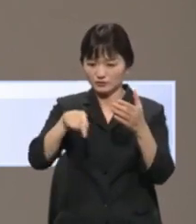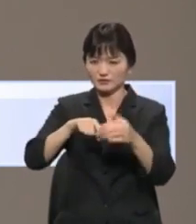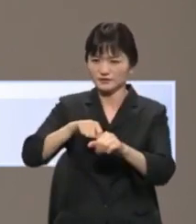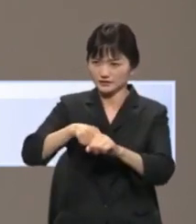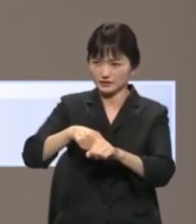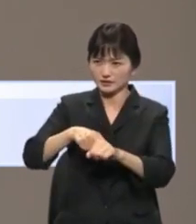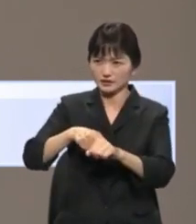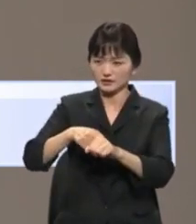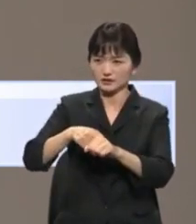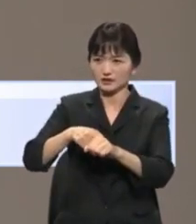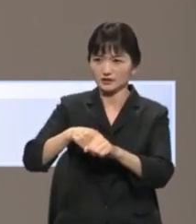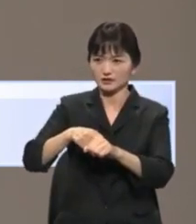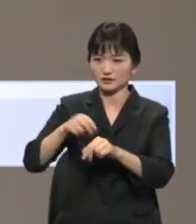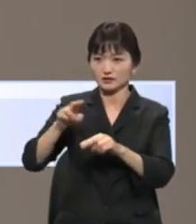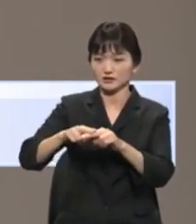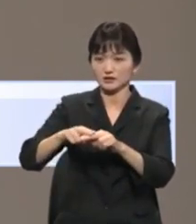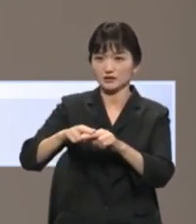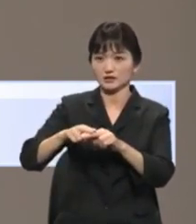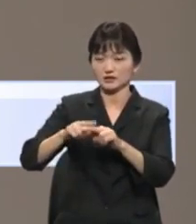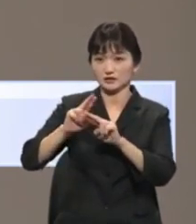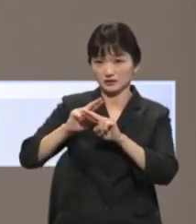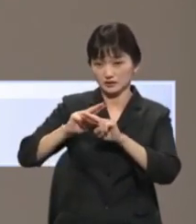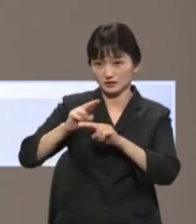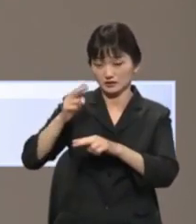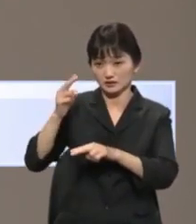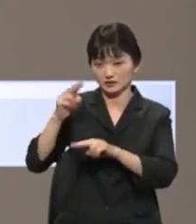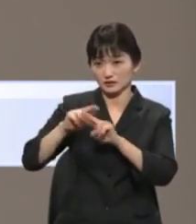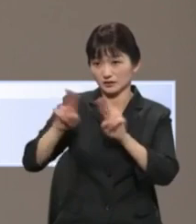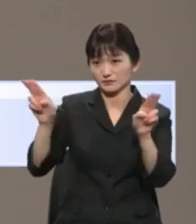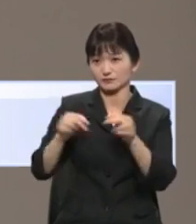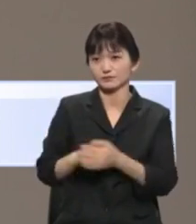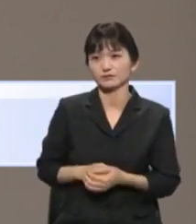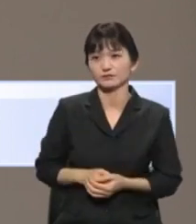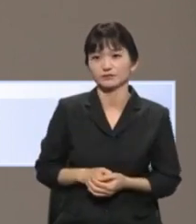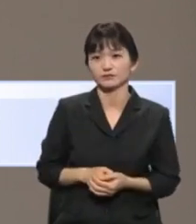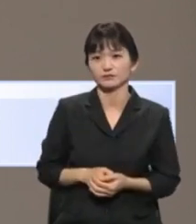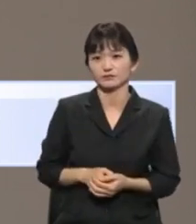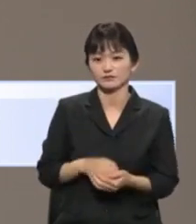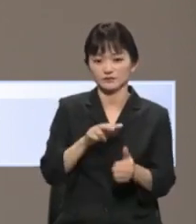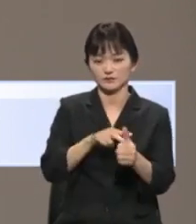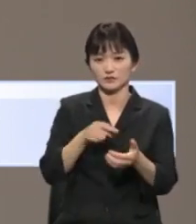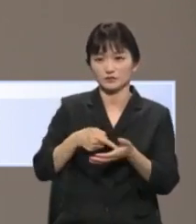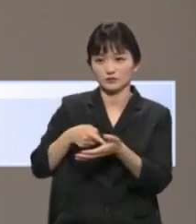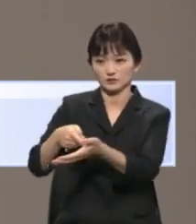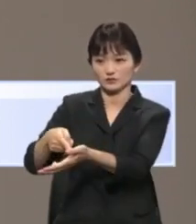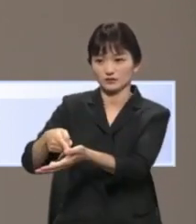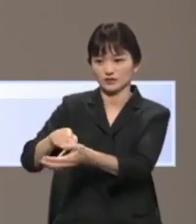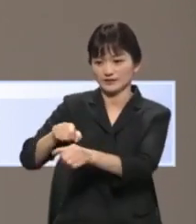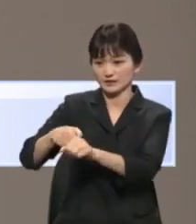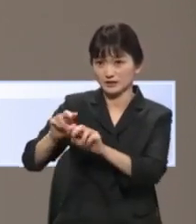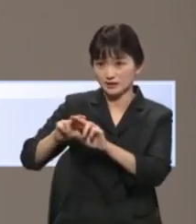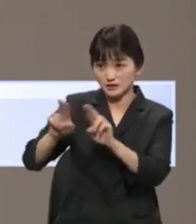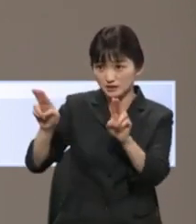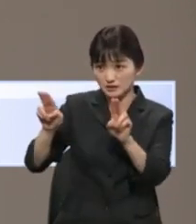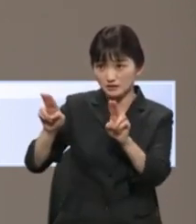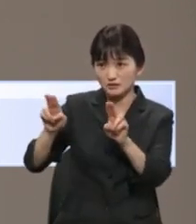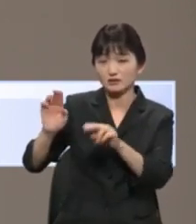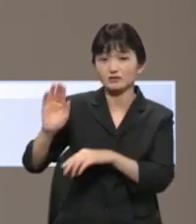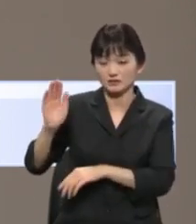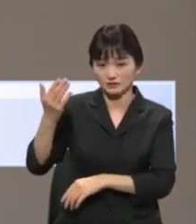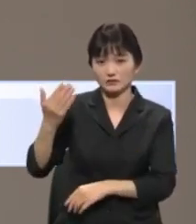징계의자라든지 그 징계를 받으셔서 그거를 소총을 통해서 징계도 다시 그걸 취소시켜야지만 되는